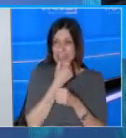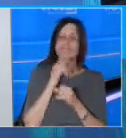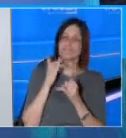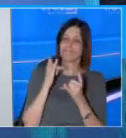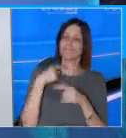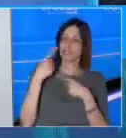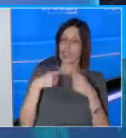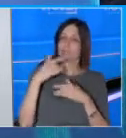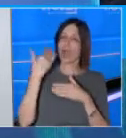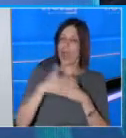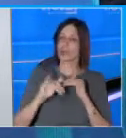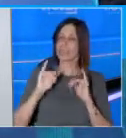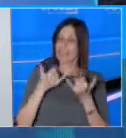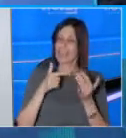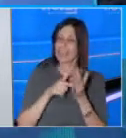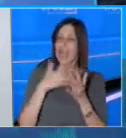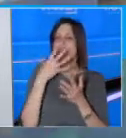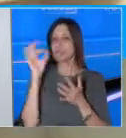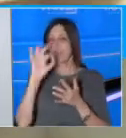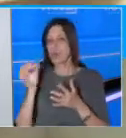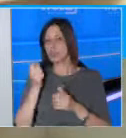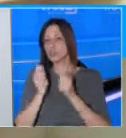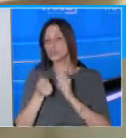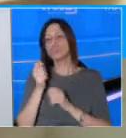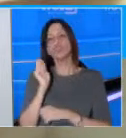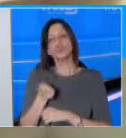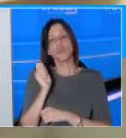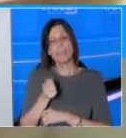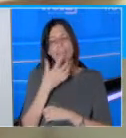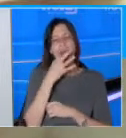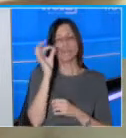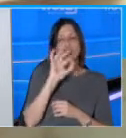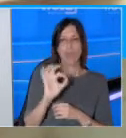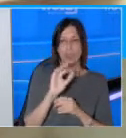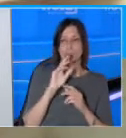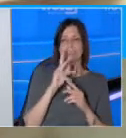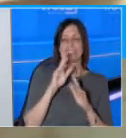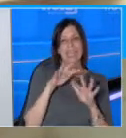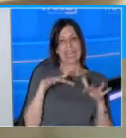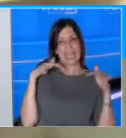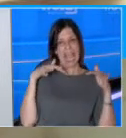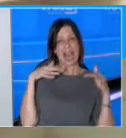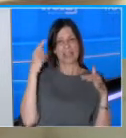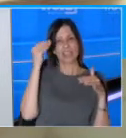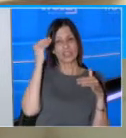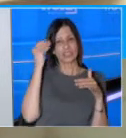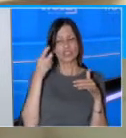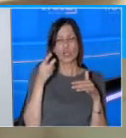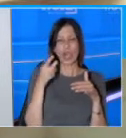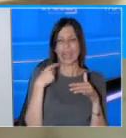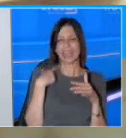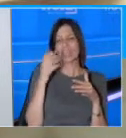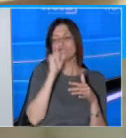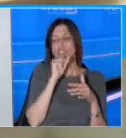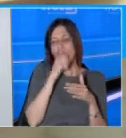כי מכיוון שמדובר ב-50% שופטים ו-50% קהל, ה-50% של הקהל, אתה זוכר יותר את השירים שהוא לקראת הסוף,